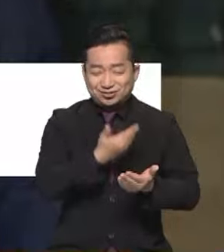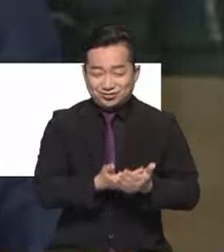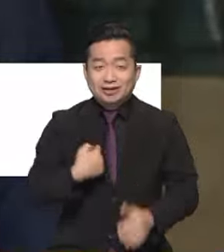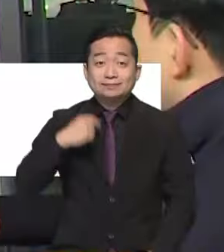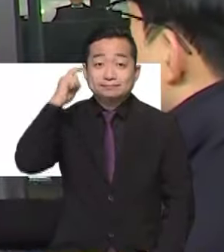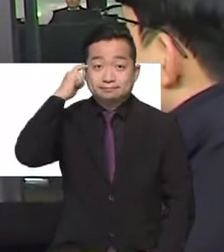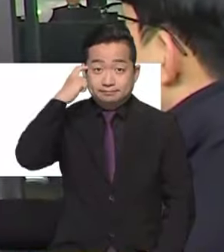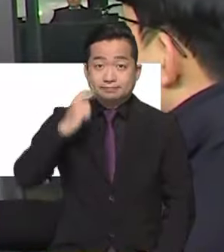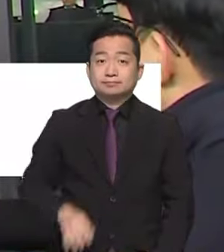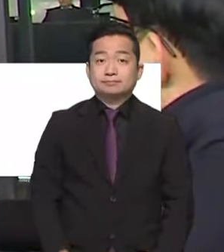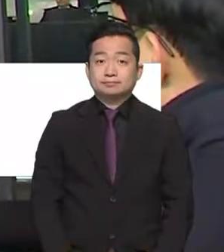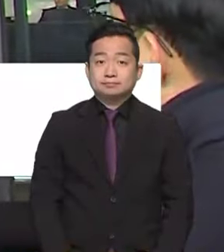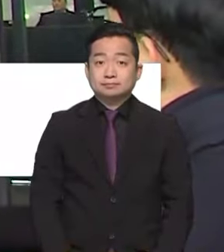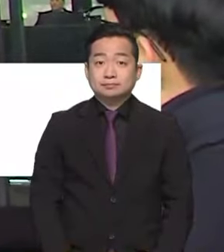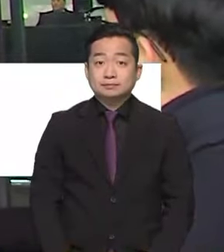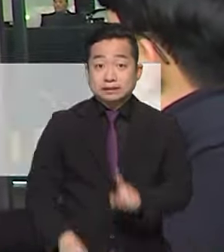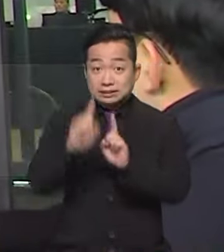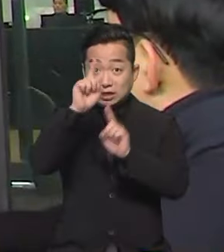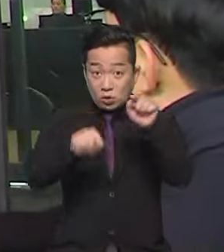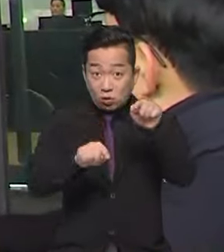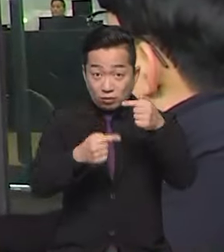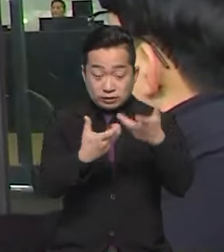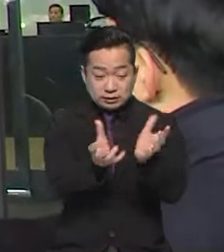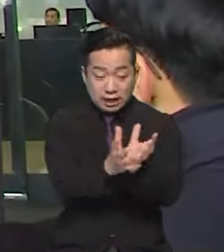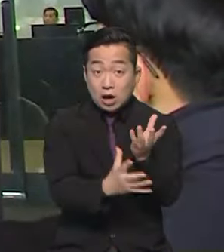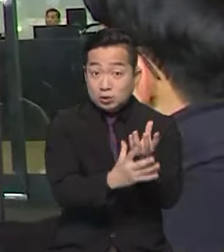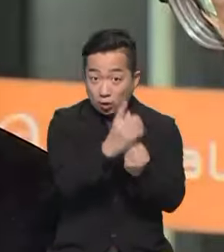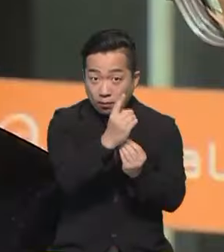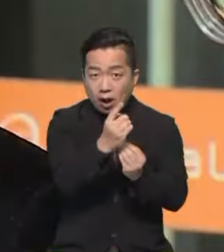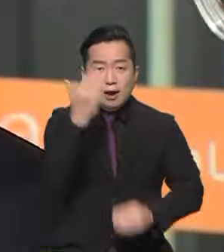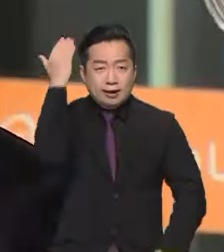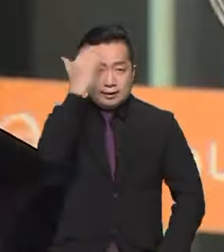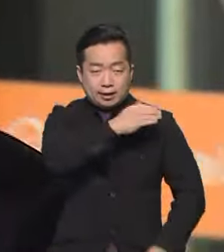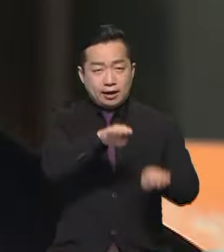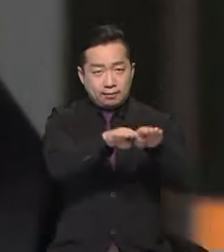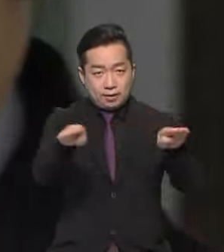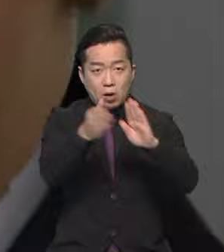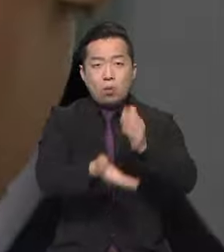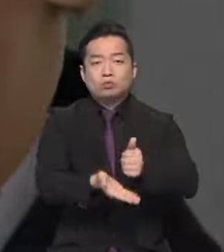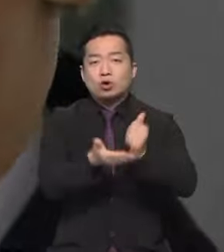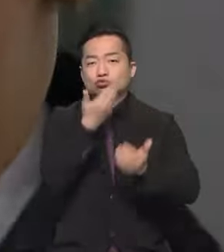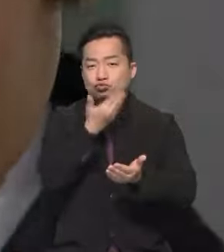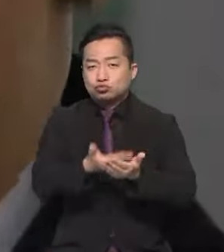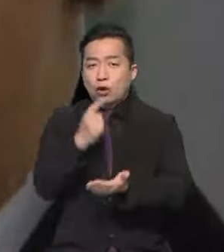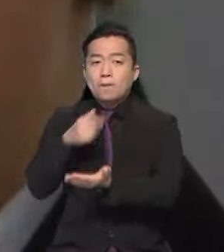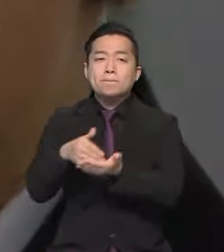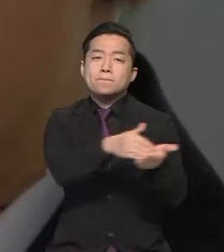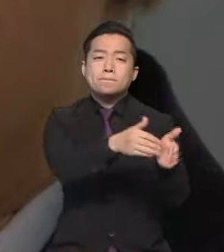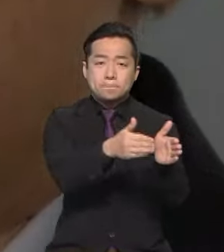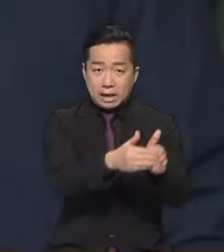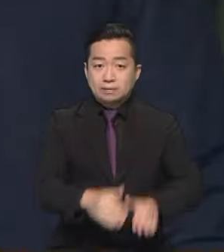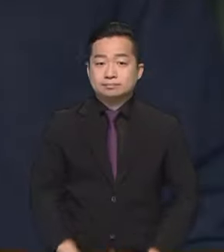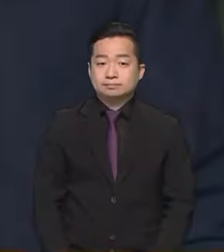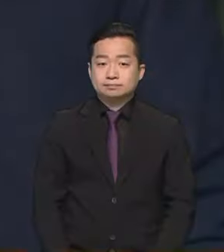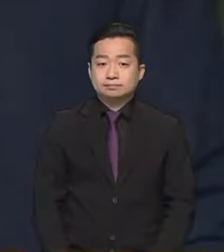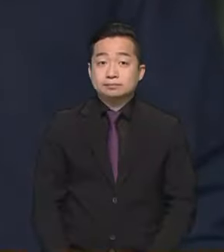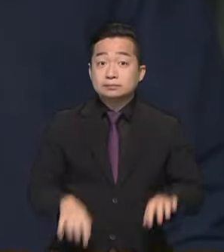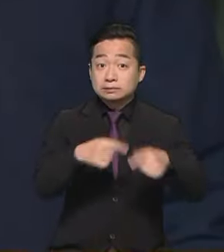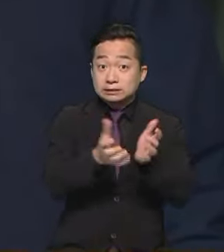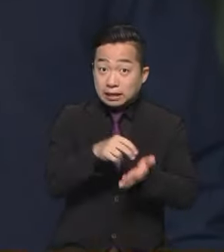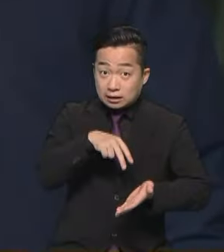생각을 합니다. 이 고문은 당의 통합과 공정한 공천을 강조했다고 이 대표는 전했습니다. 당을 갈등